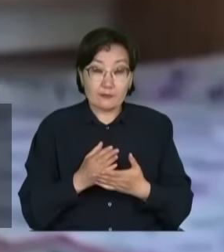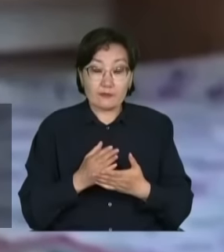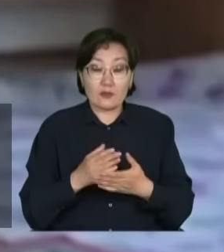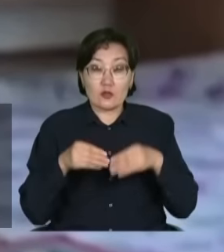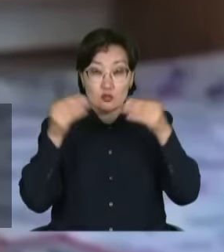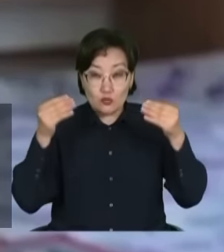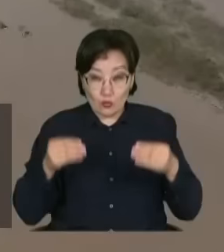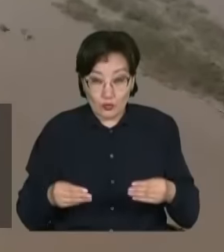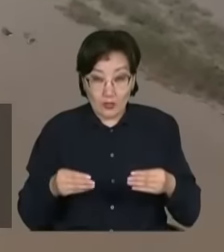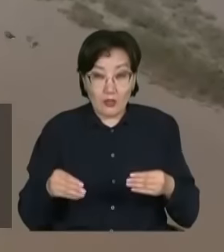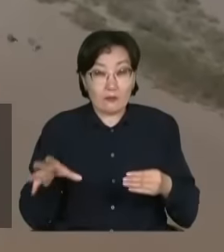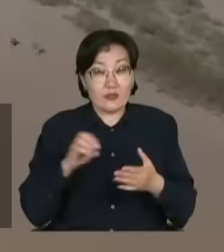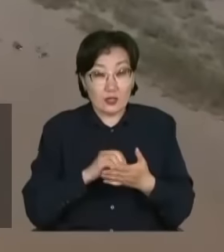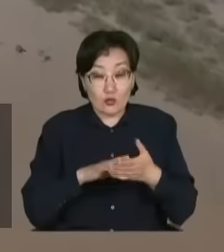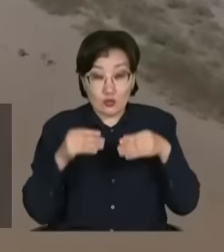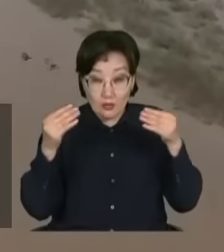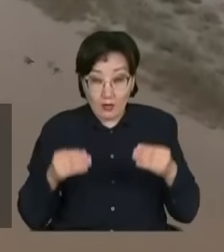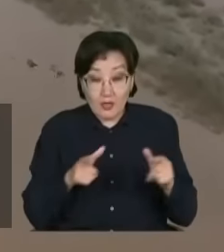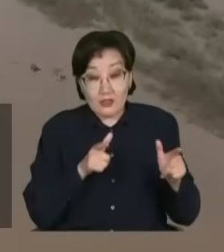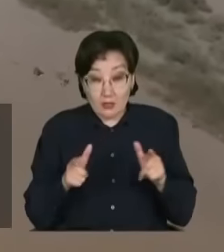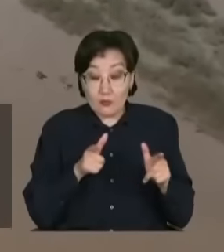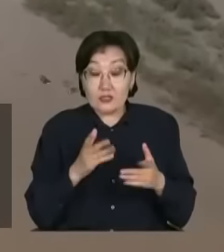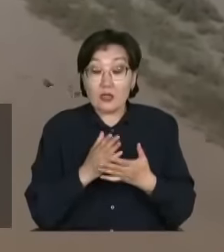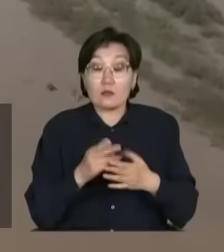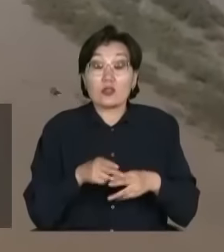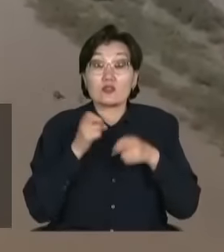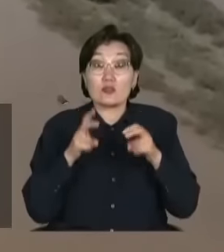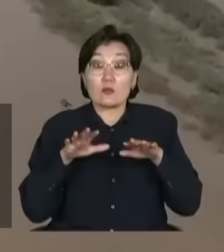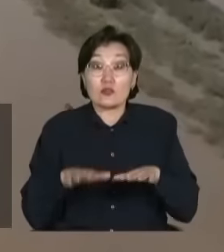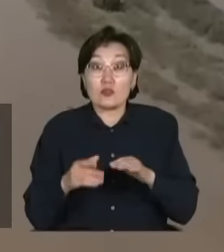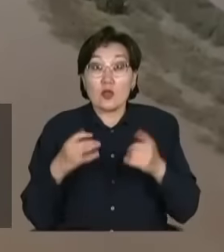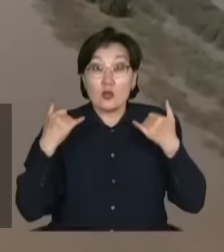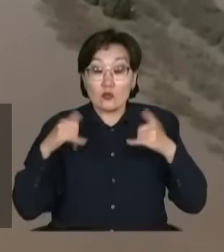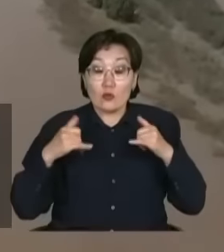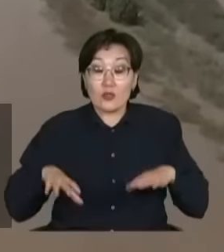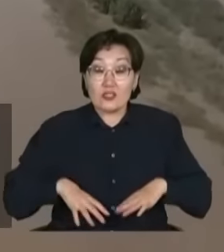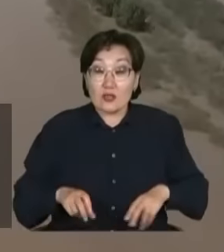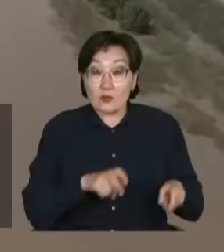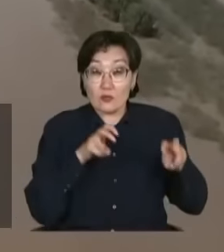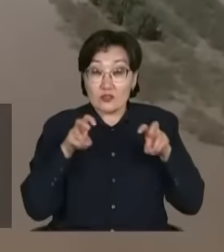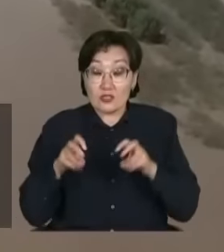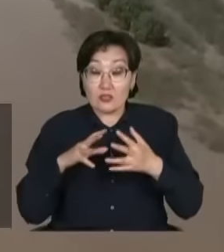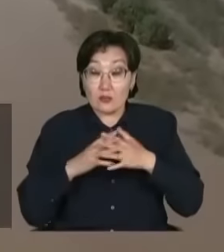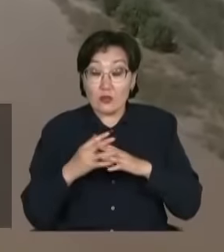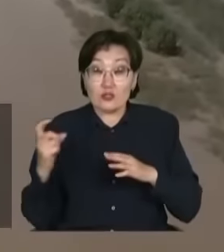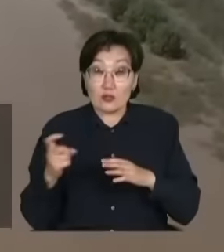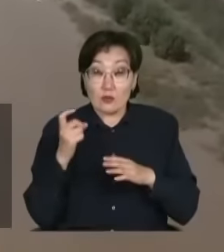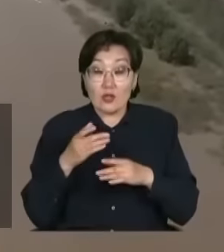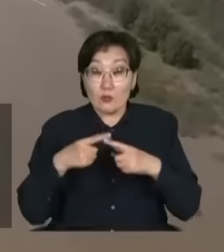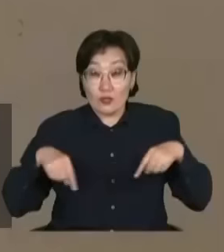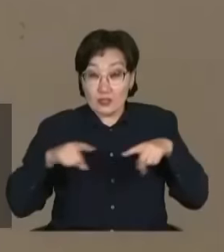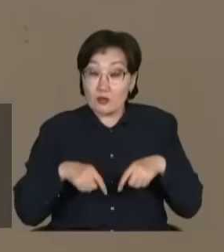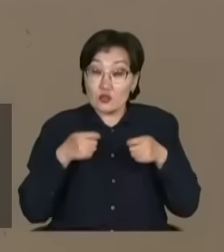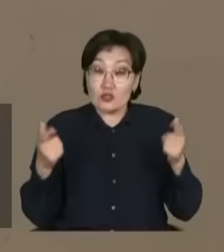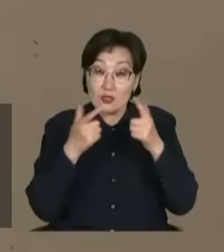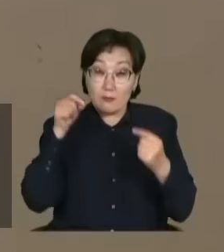журналдарымыз барлығы да ашылған. Ал Индер ауданында қауіпті аймақтардан төрт түлік көшіріліп жатыр. Жергілікті ауыл шаруашылығы бөлімі берген